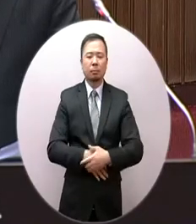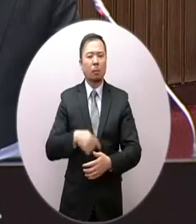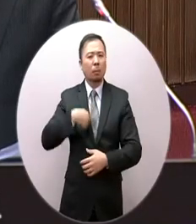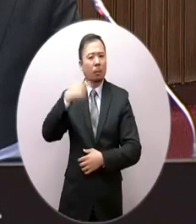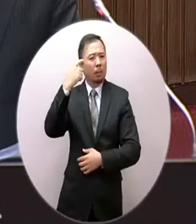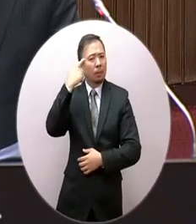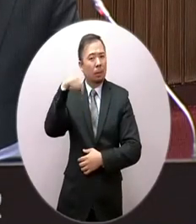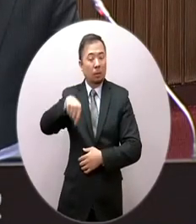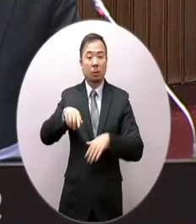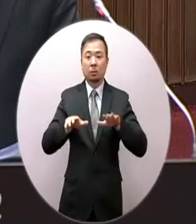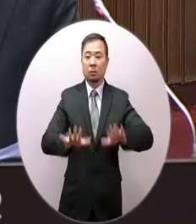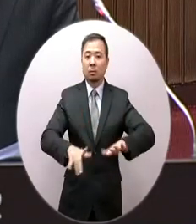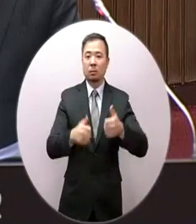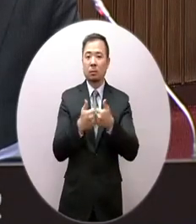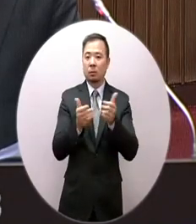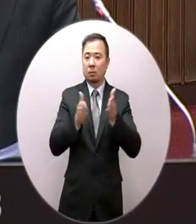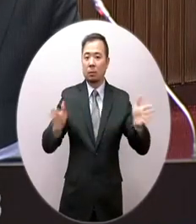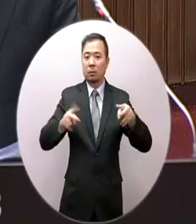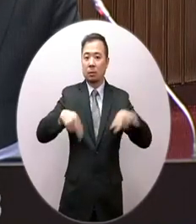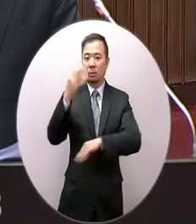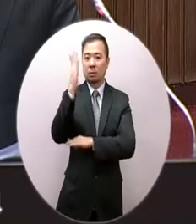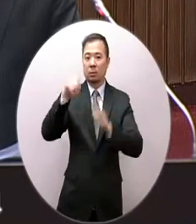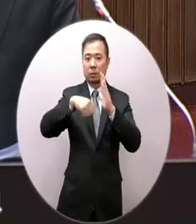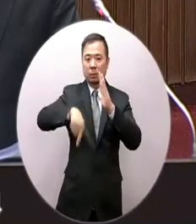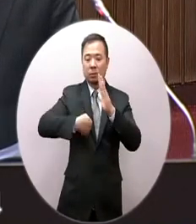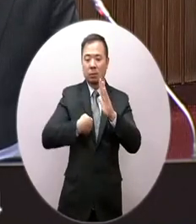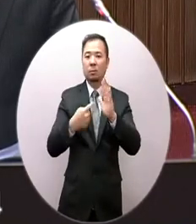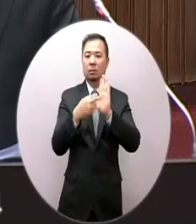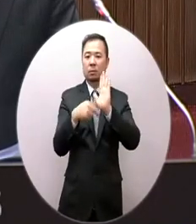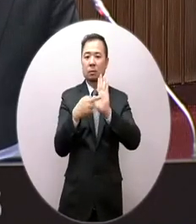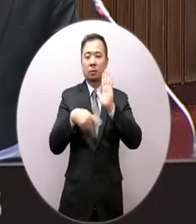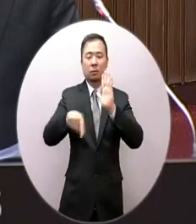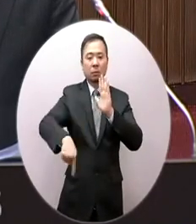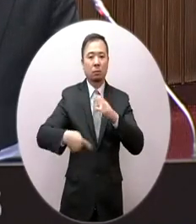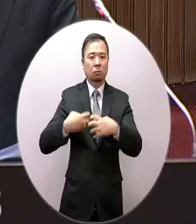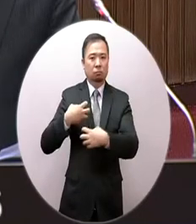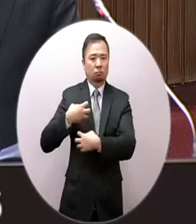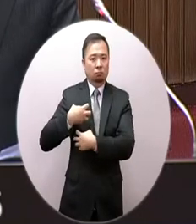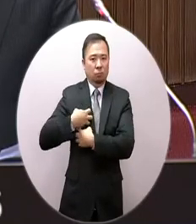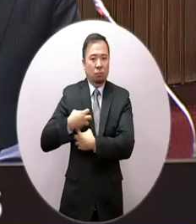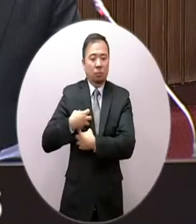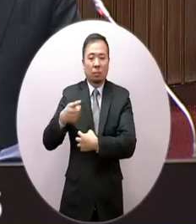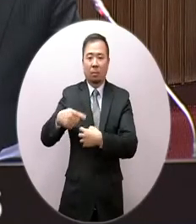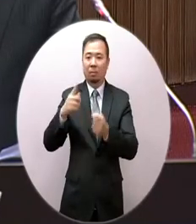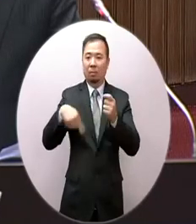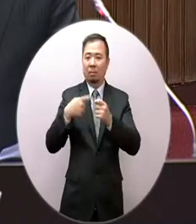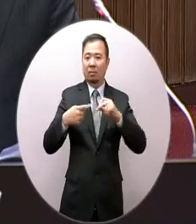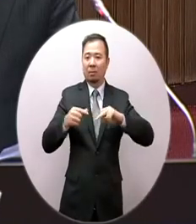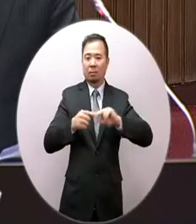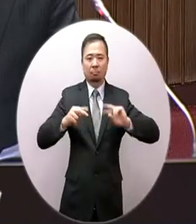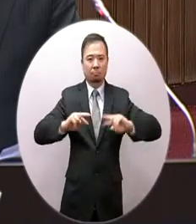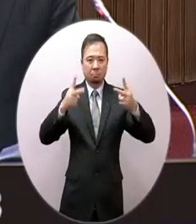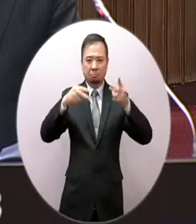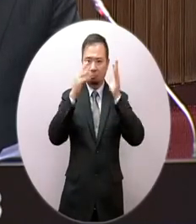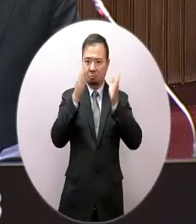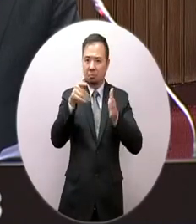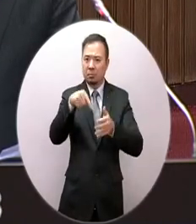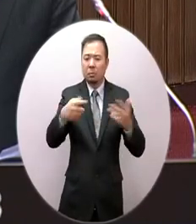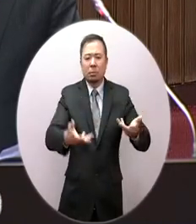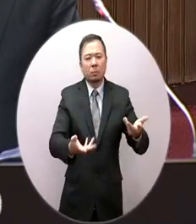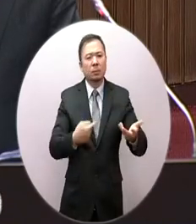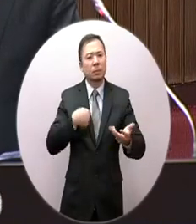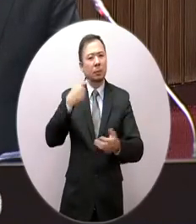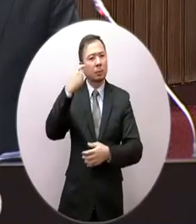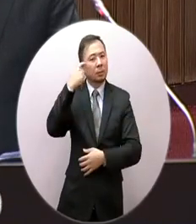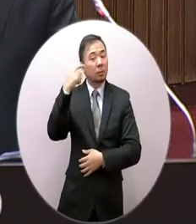会期哦，行政院说要年改，就是针对军人的一个年改。那像这种操作